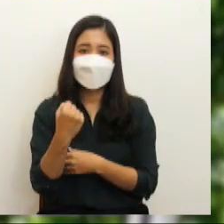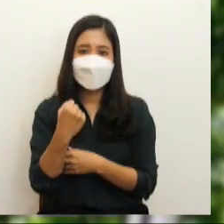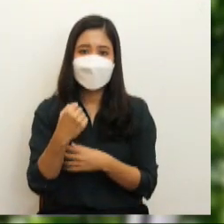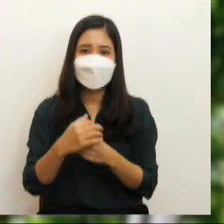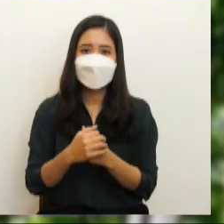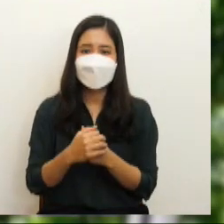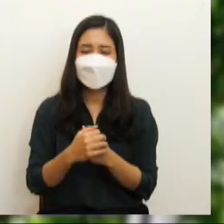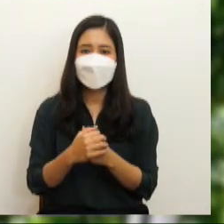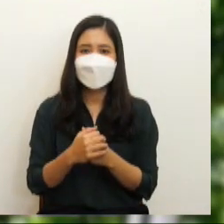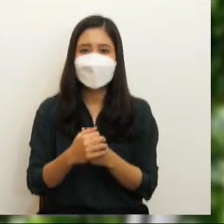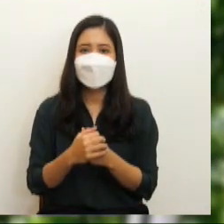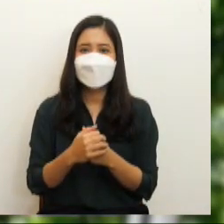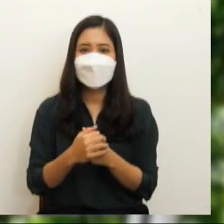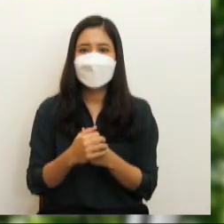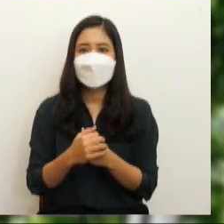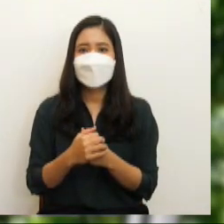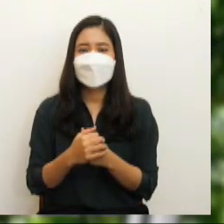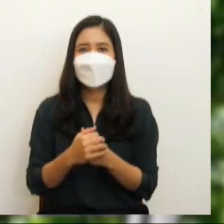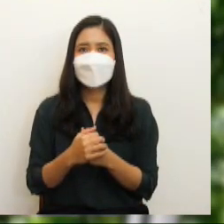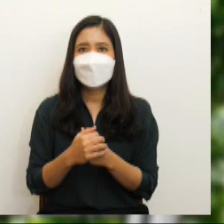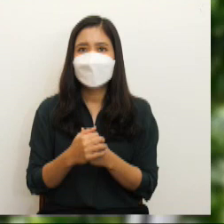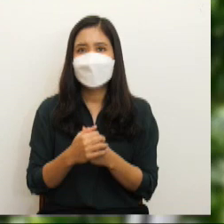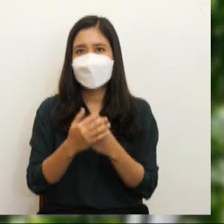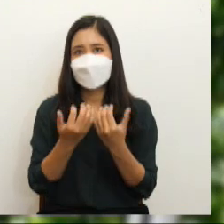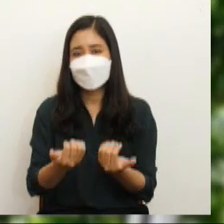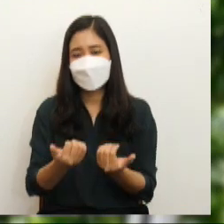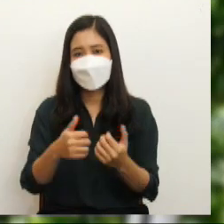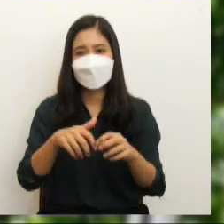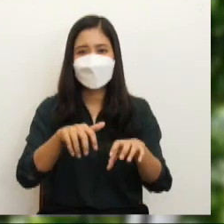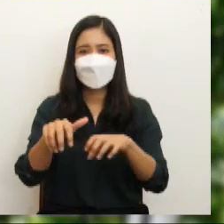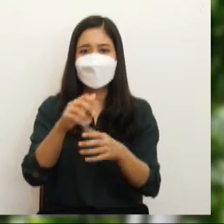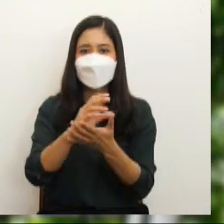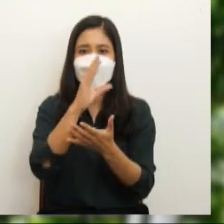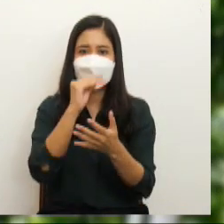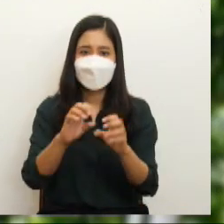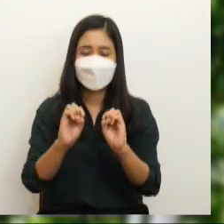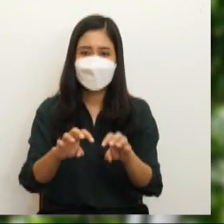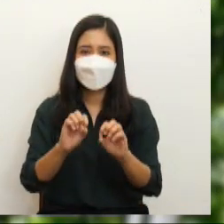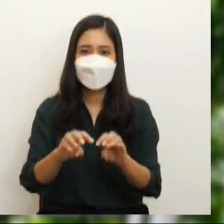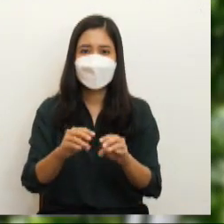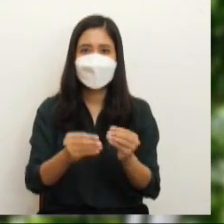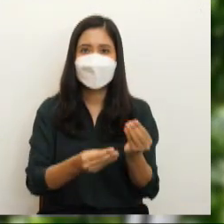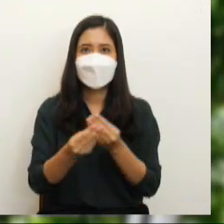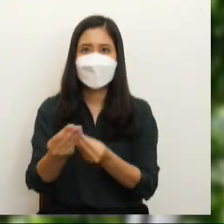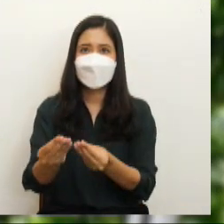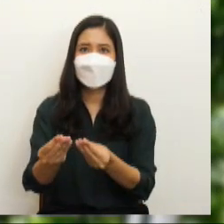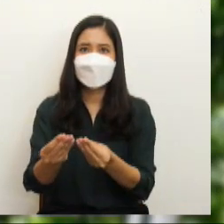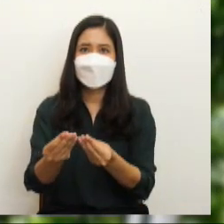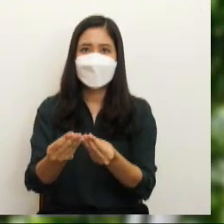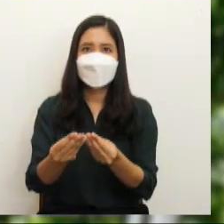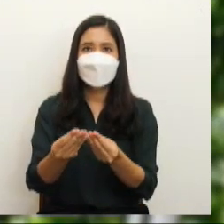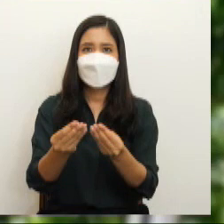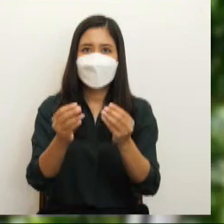ะครับนั้นอยู่เติมทีเนี่ยเราเริ่มตั้งแต่ก่อนเปิดภาคเรียนแล้วนะครับในเรื่องการเตรียมการคือก่อนวันที่14ตอนนั้นเร